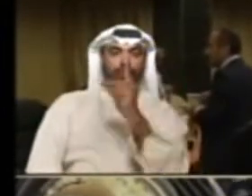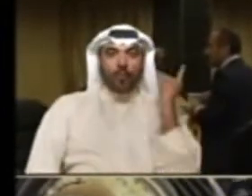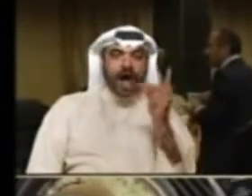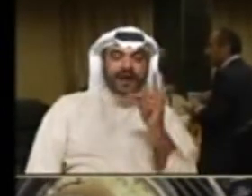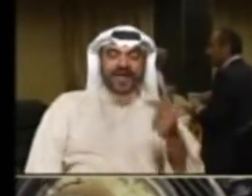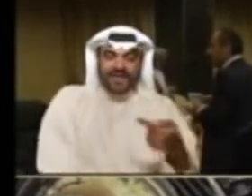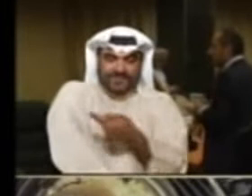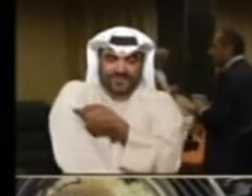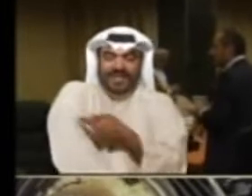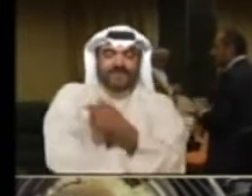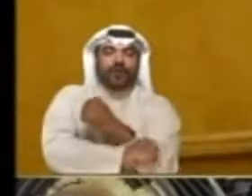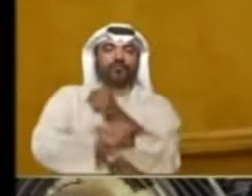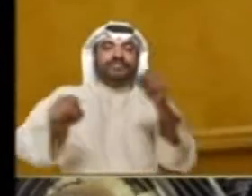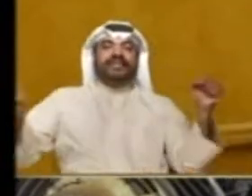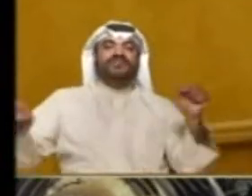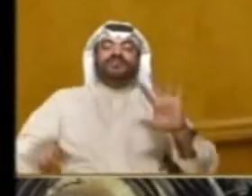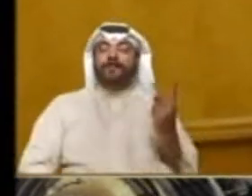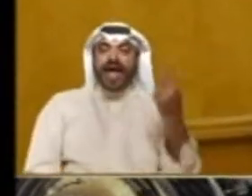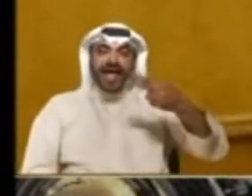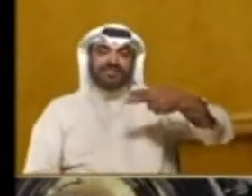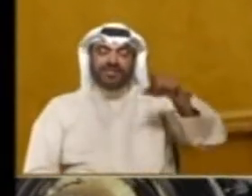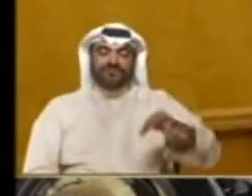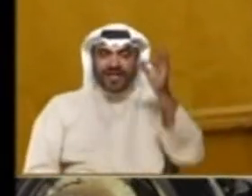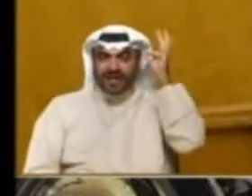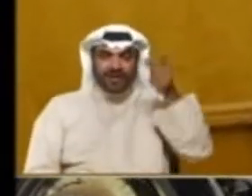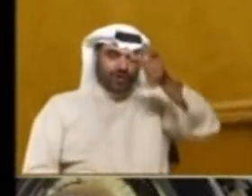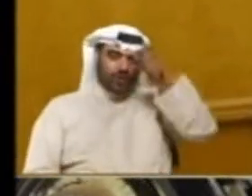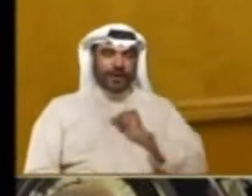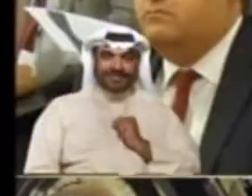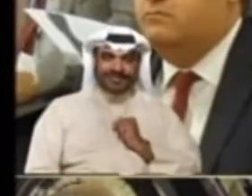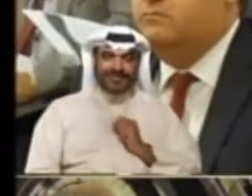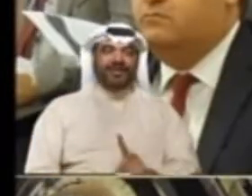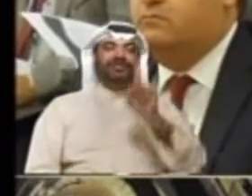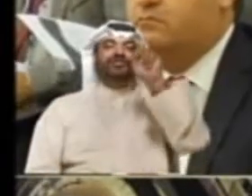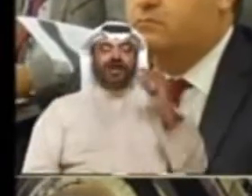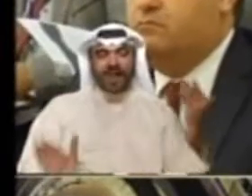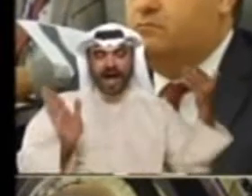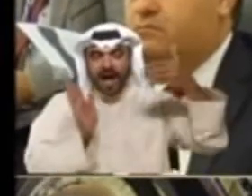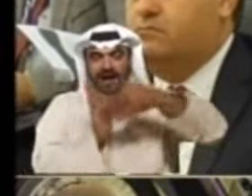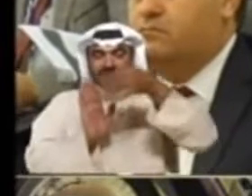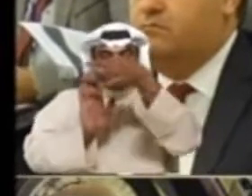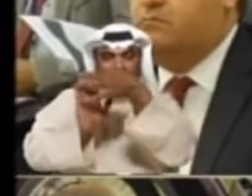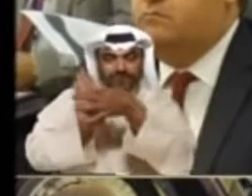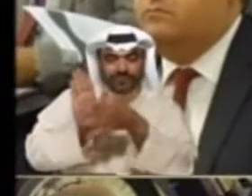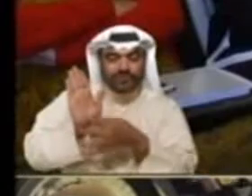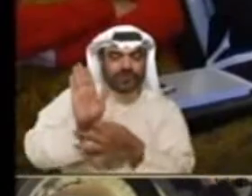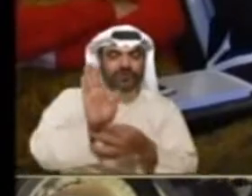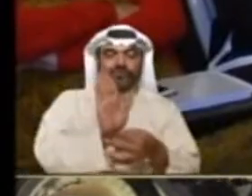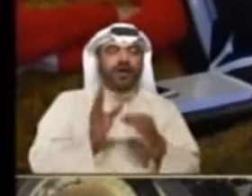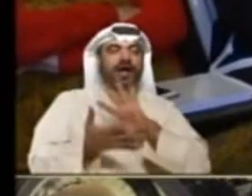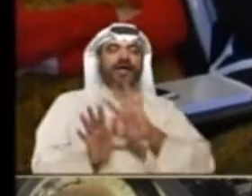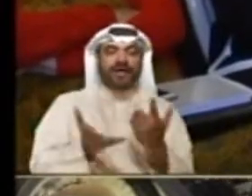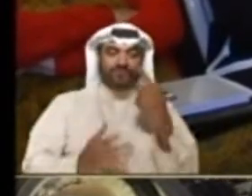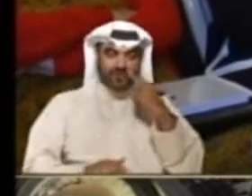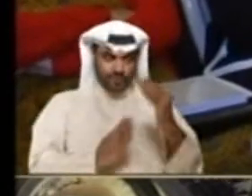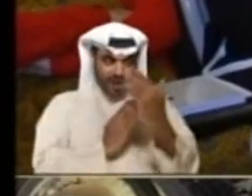مستشفى في تونس. ومن المقرر أن يختتم هذا المؤتمر بإعلان النتائج والتوصيات التي تهم عددا من المحاور، ومن